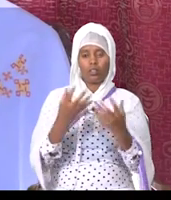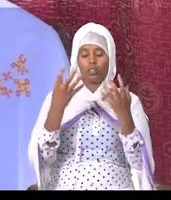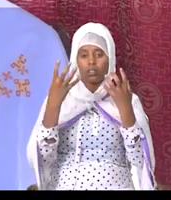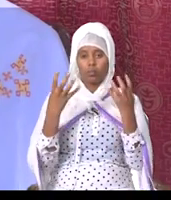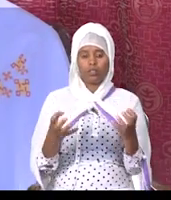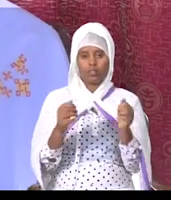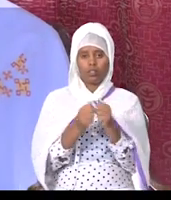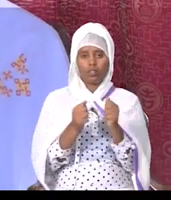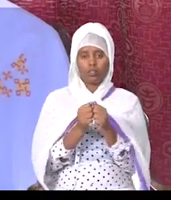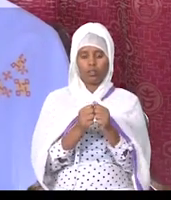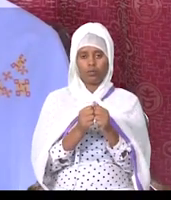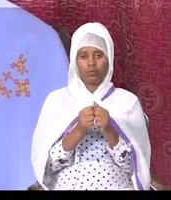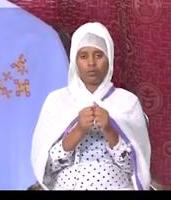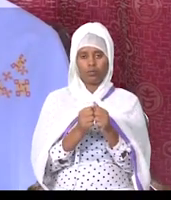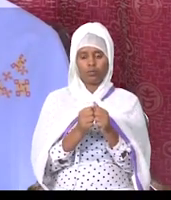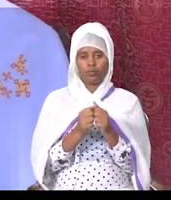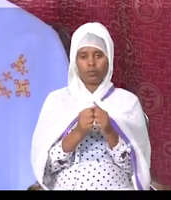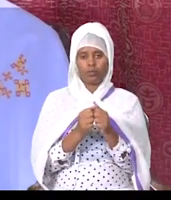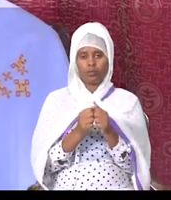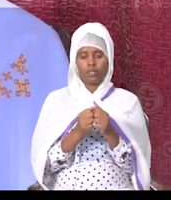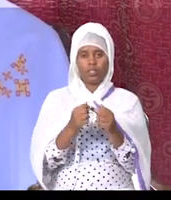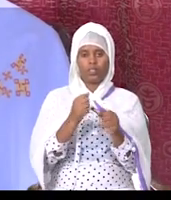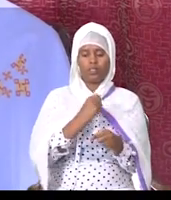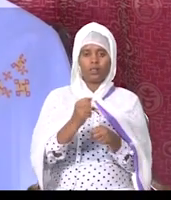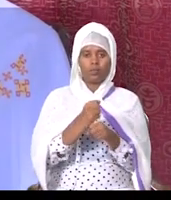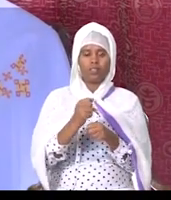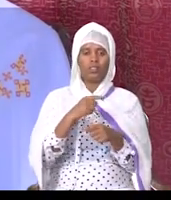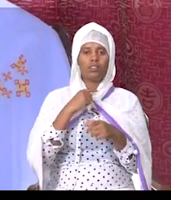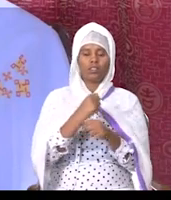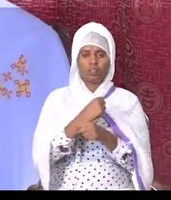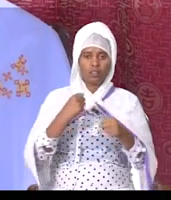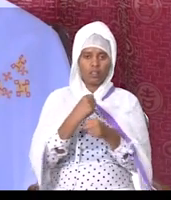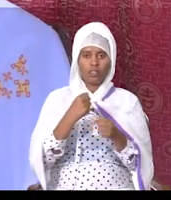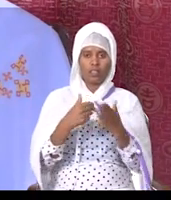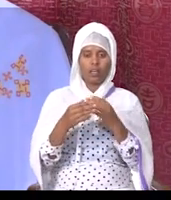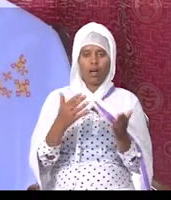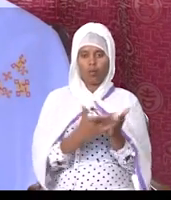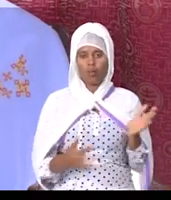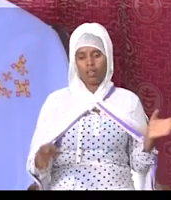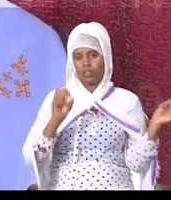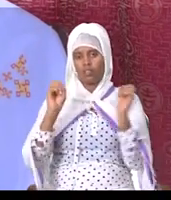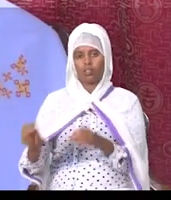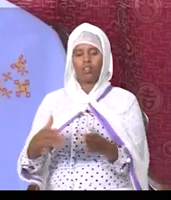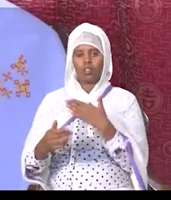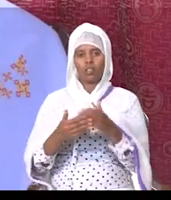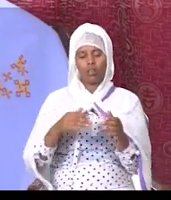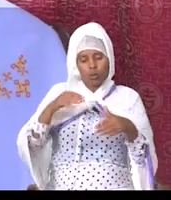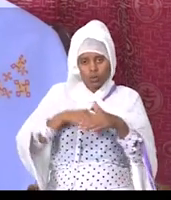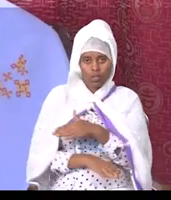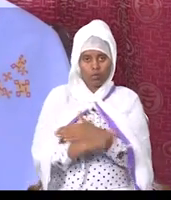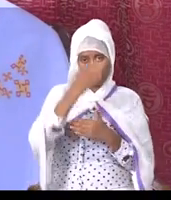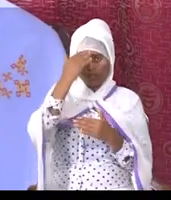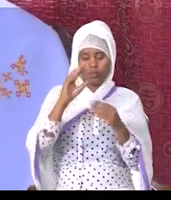መሓሸ ከቢድ እዩ እንታይ ማለት እዩ ኣብ ባሕሪ ጥሒሉስ መጥሓን ኣብ ርእሱ ተኣሲሩና ክጥሕል ከይወፅእ ሰንፈለል ከይብል ሞይቱ እኳ ርእሱኡ ከይርከብ